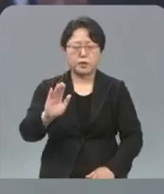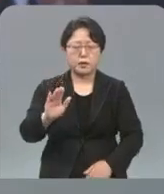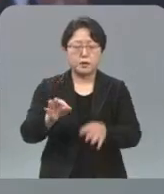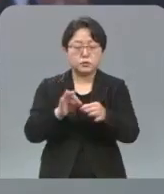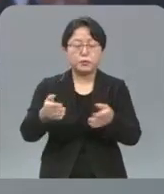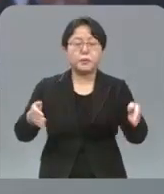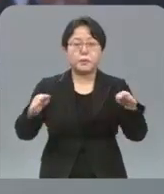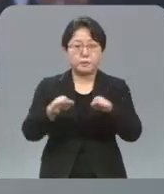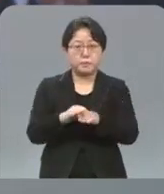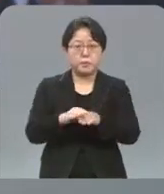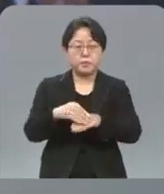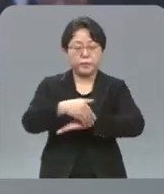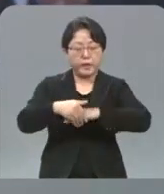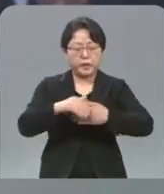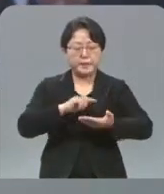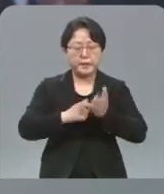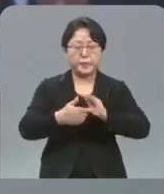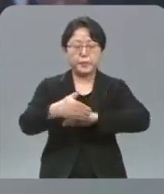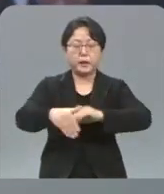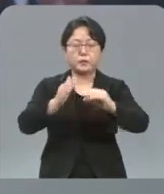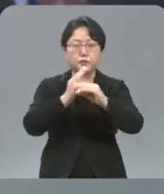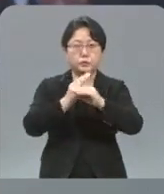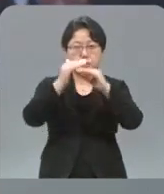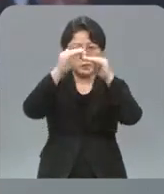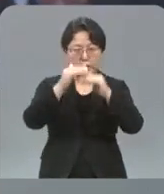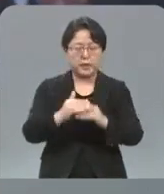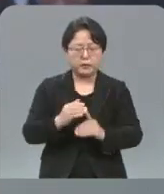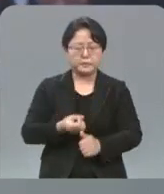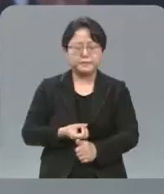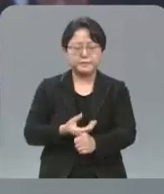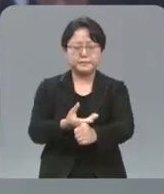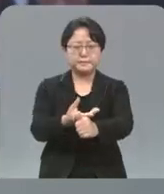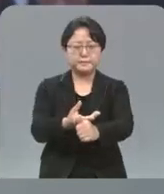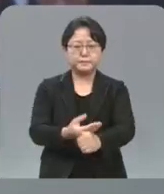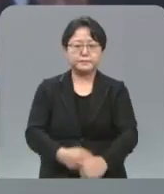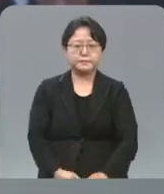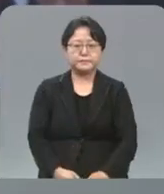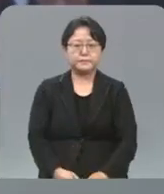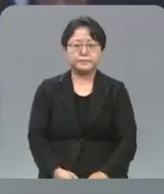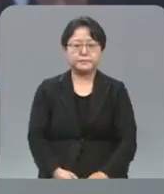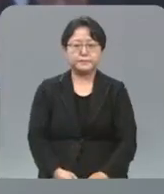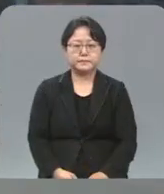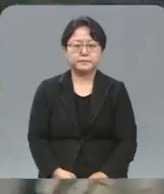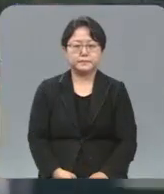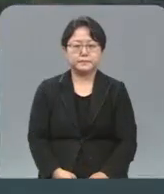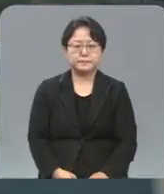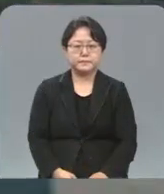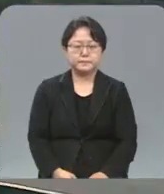복합 쇼핑몰 사업 방향을 발표할 예정입니다. 보도에 이승용 기자입니다.